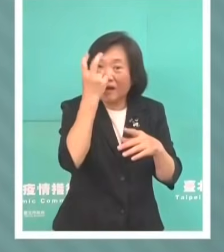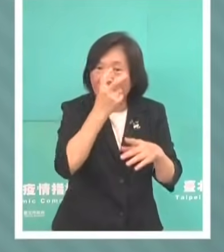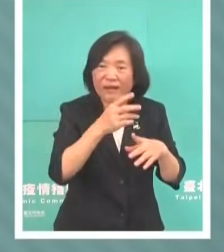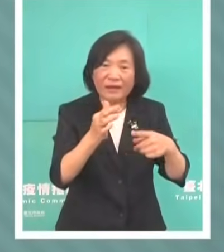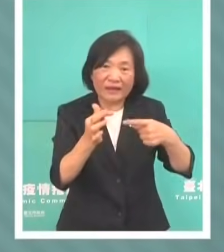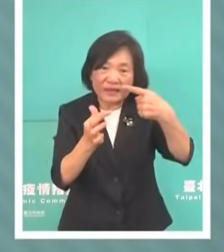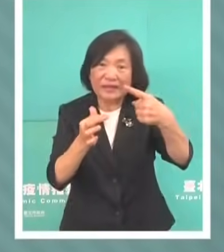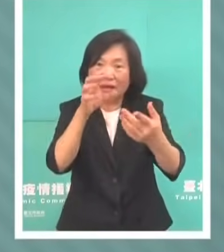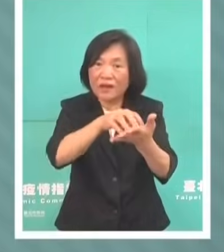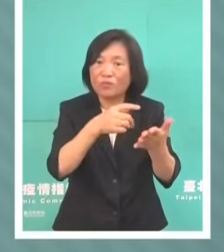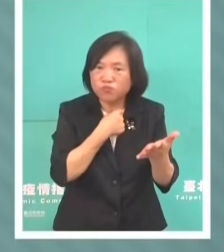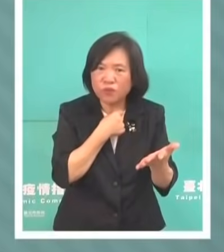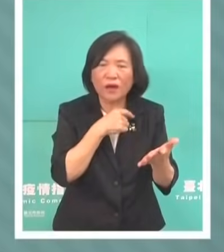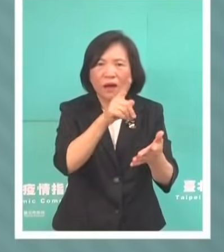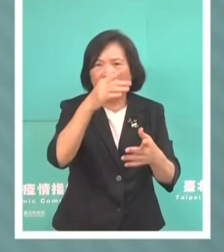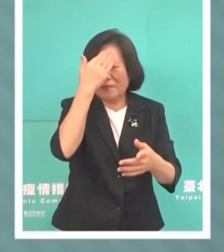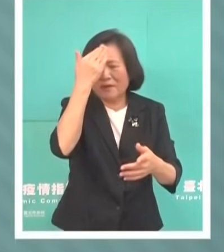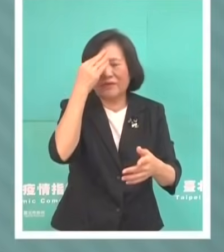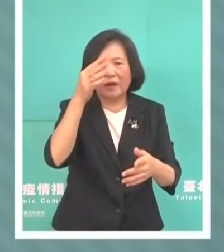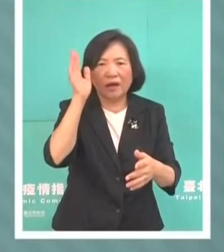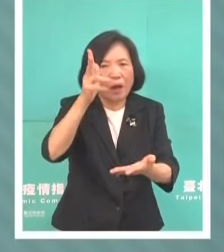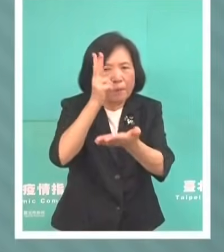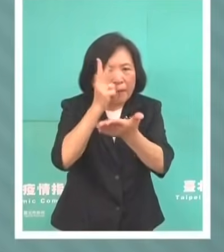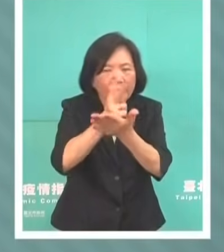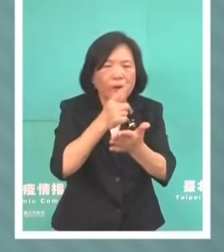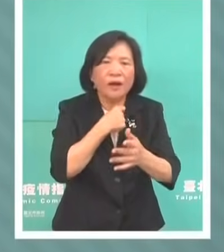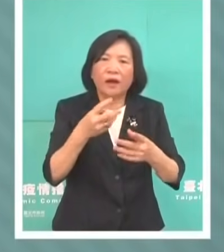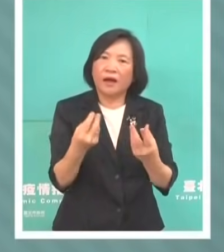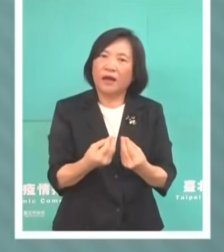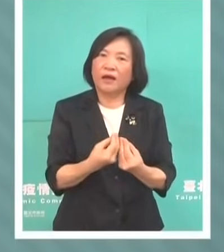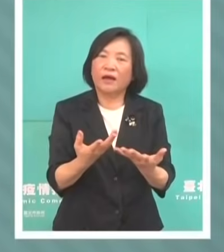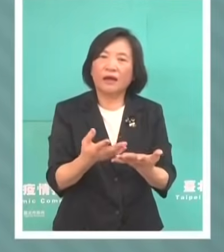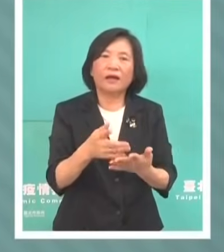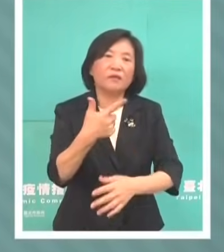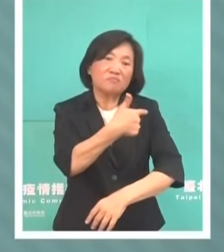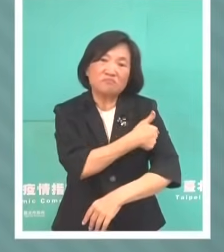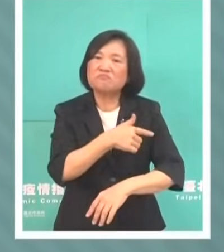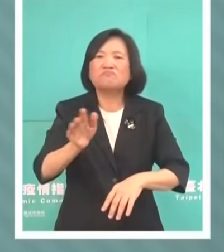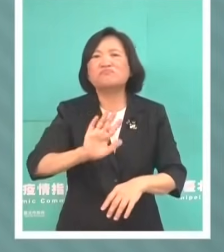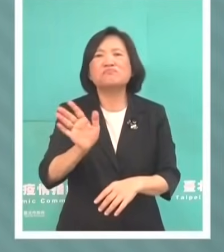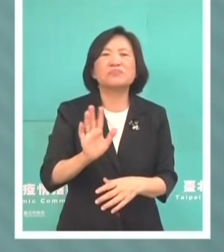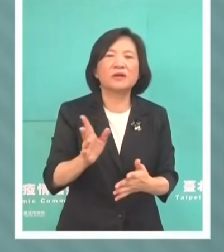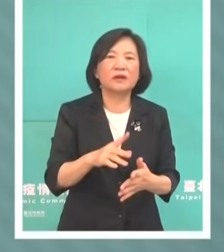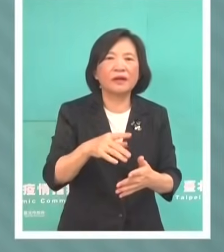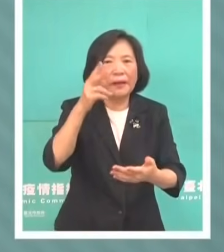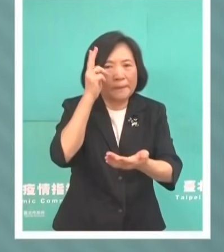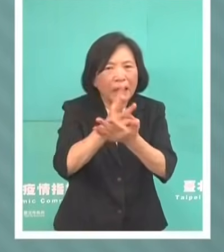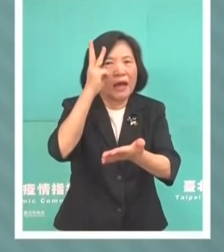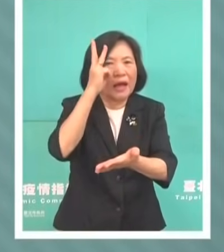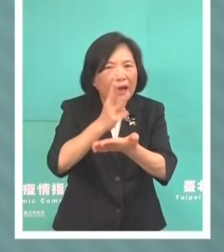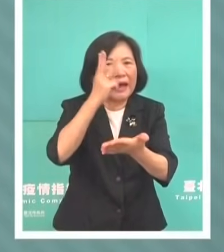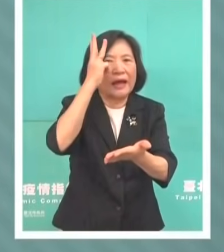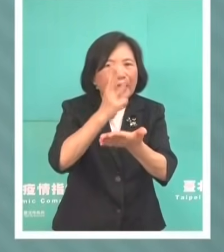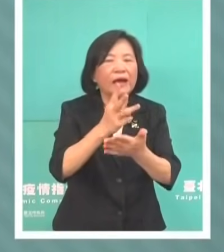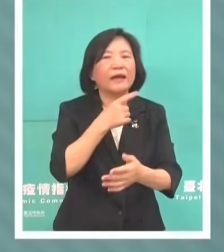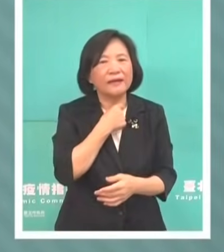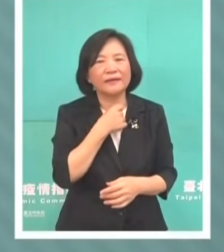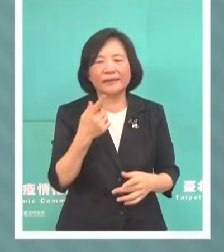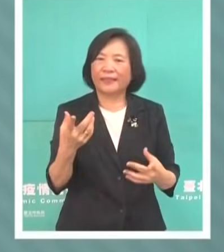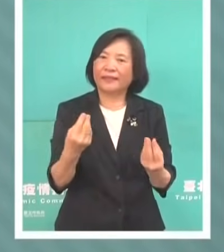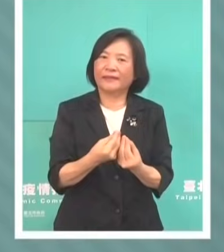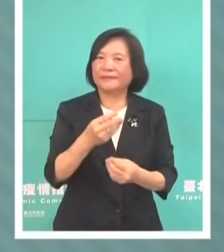哦。这个，因为这个不打疫苗，你知道哈。然后每3天要做一次筛检，这个还